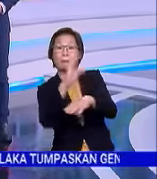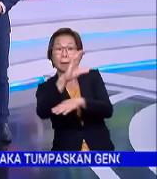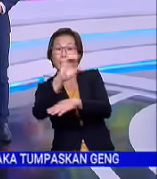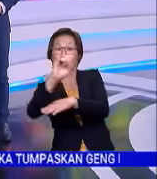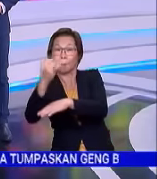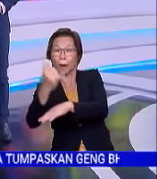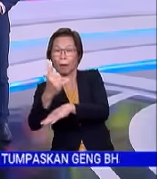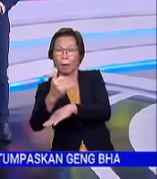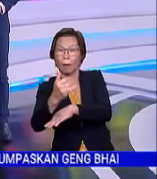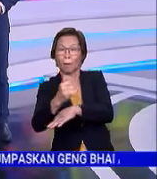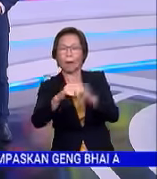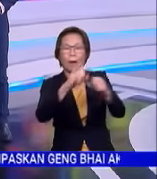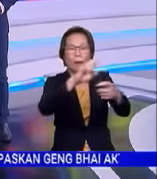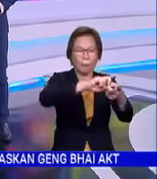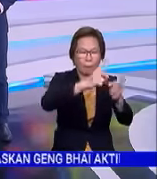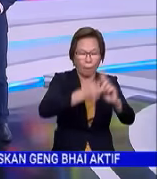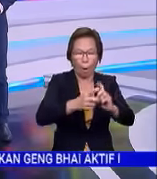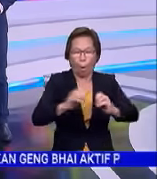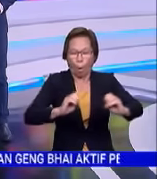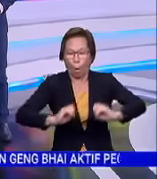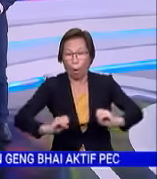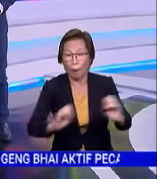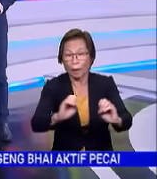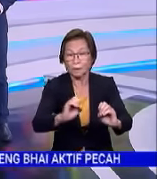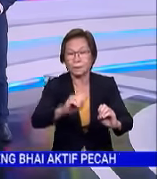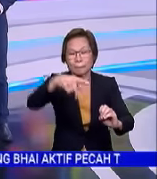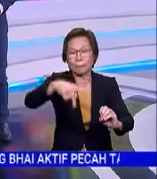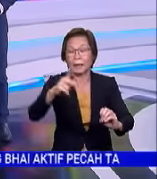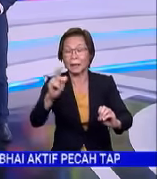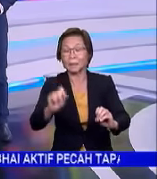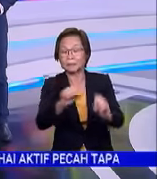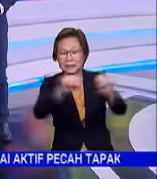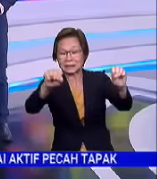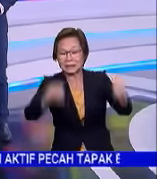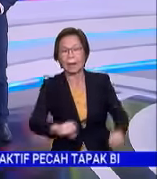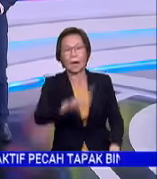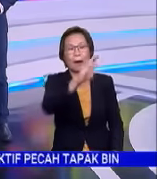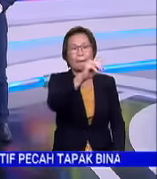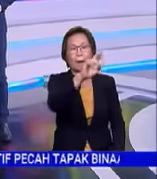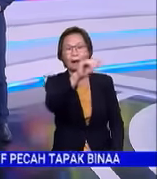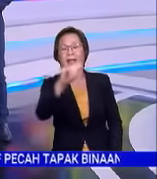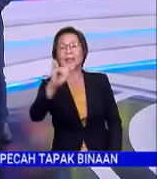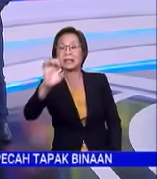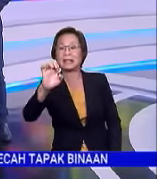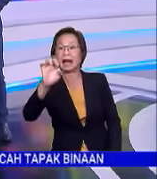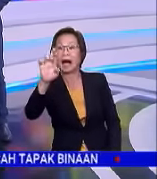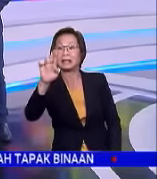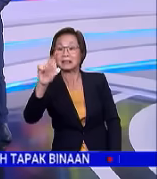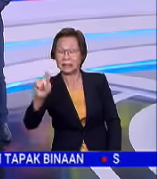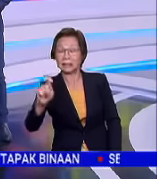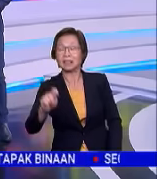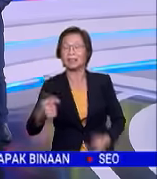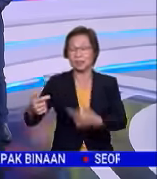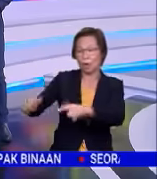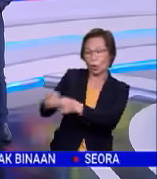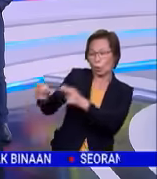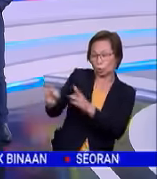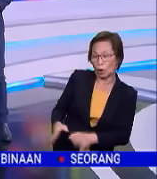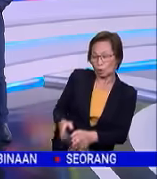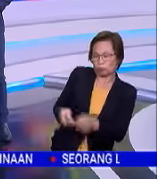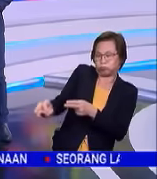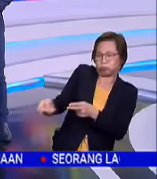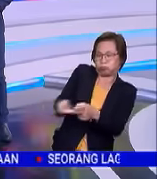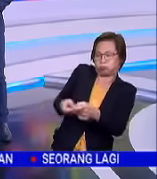memacu pendigitalan operasi PKS. Sistem yang turut dikenali sebagai MARI ERP itu membolehkan usahawan menguruskan